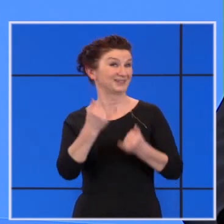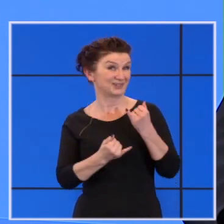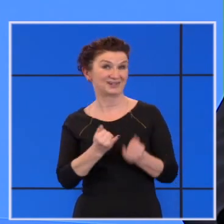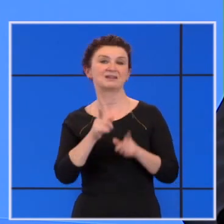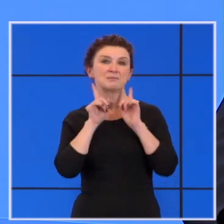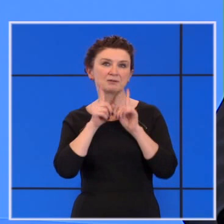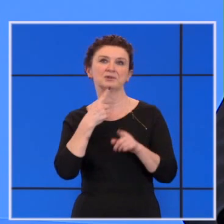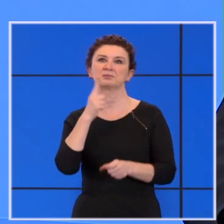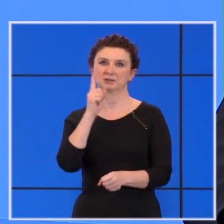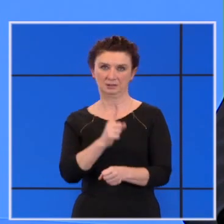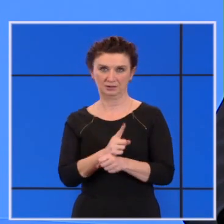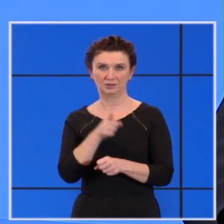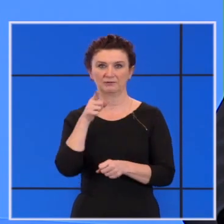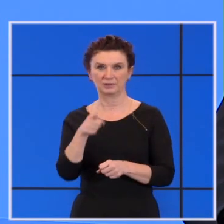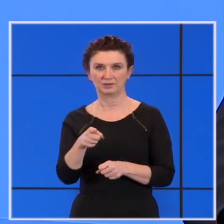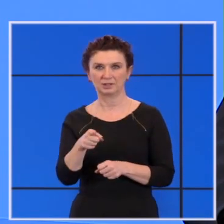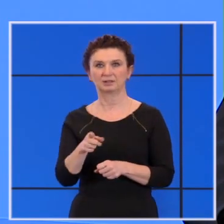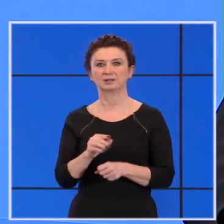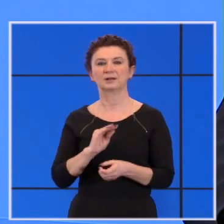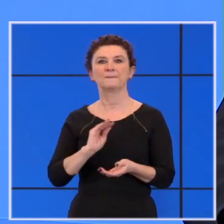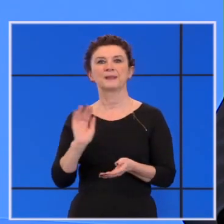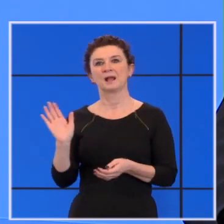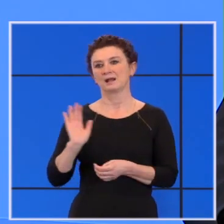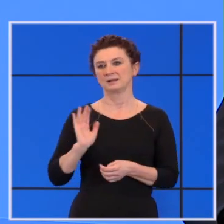się na tego rodzaju formę zabezpieczenia